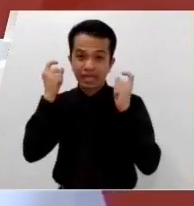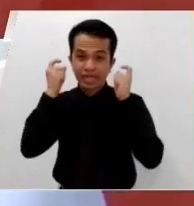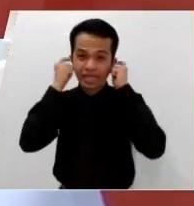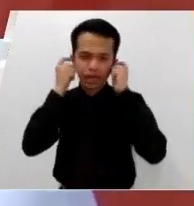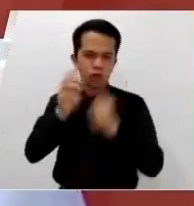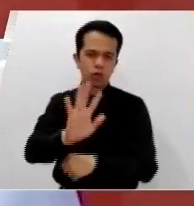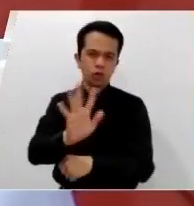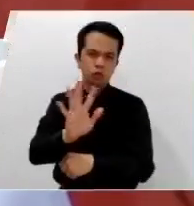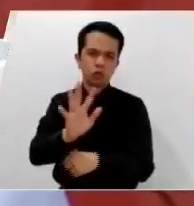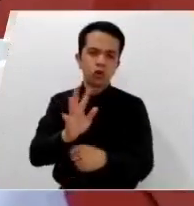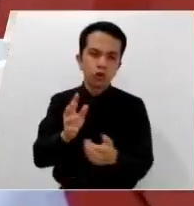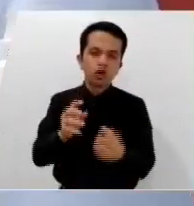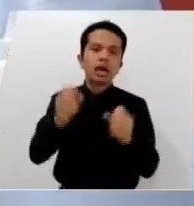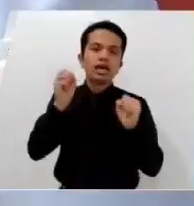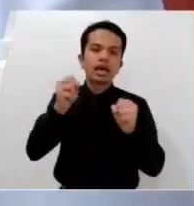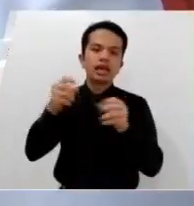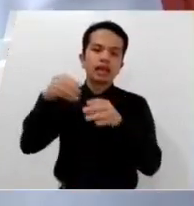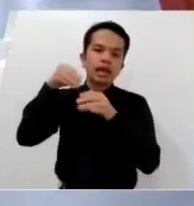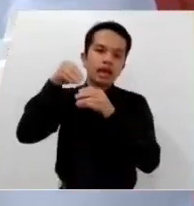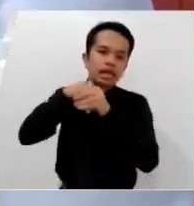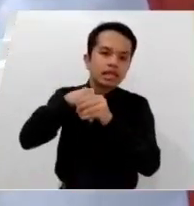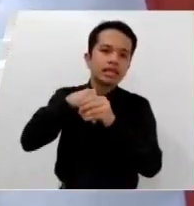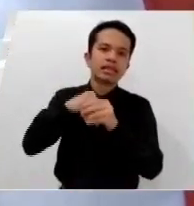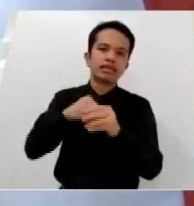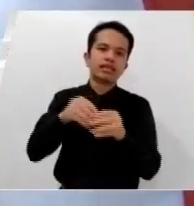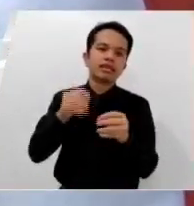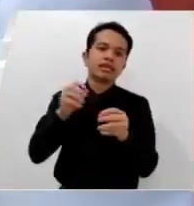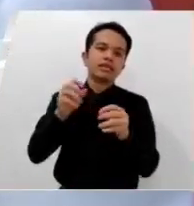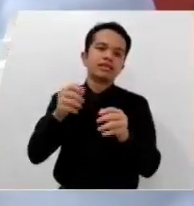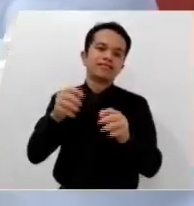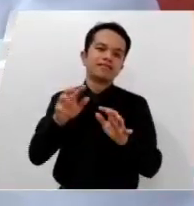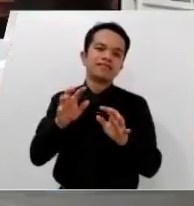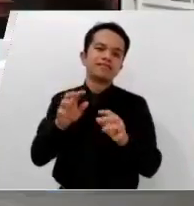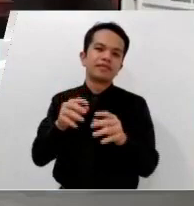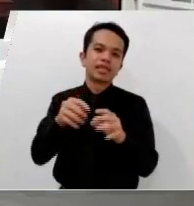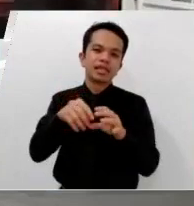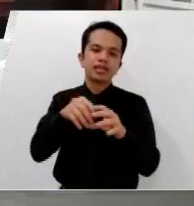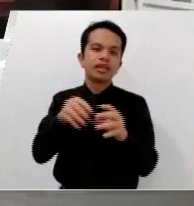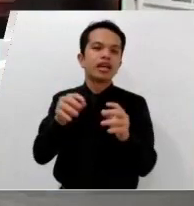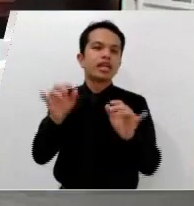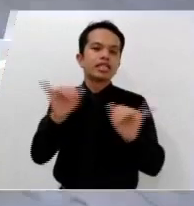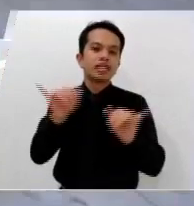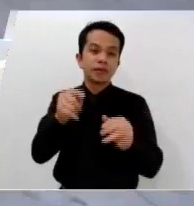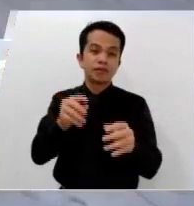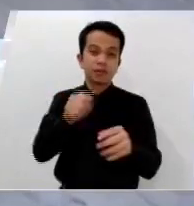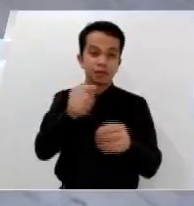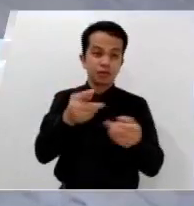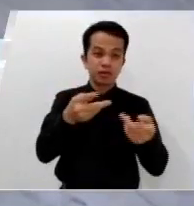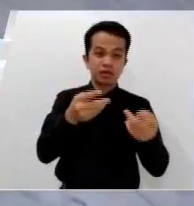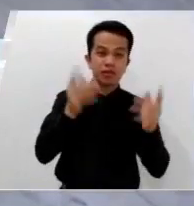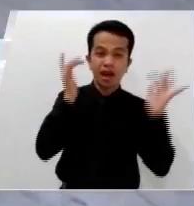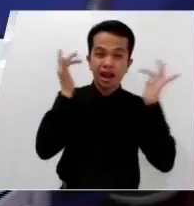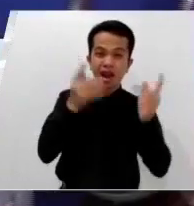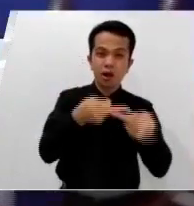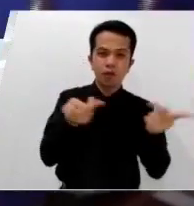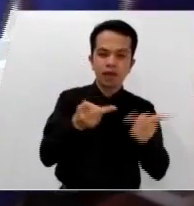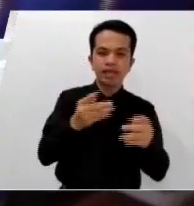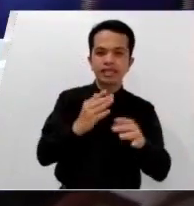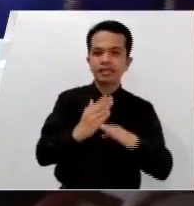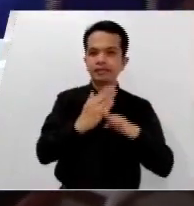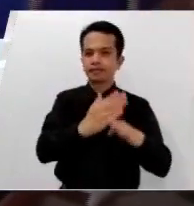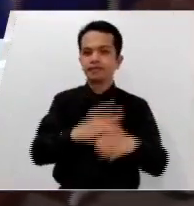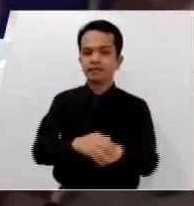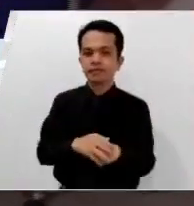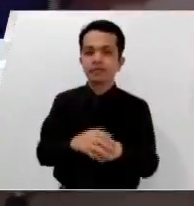yun pumasok sa loob accidentally. Avoid na lang po yung pinaka-loud areas. Ayon sa DOH, nakataas na ang Code White Alert para sa buong